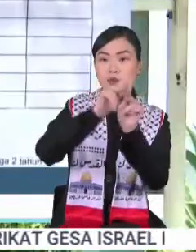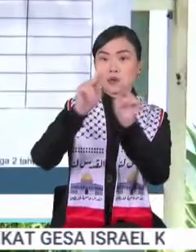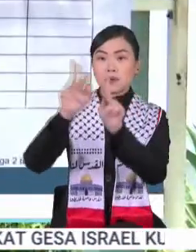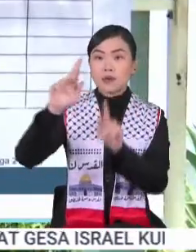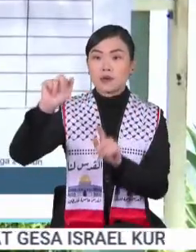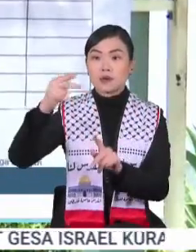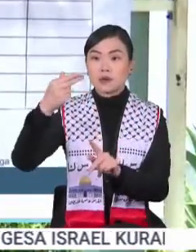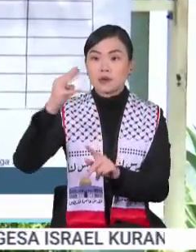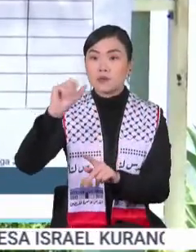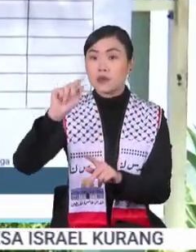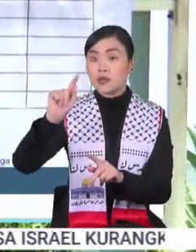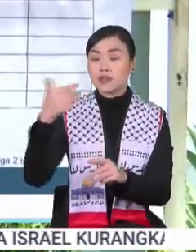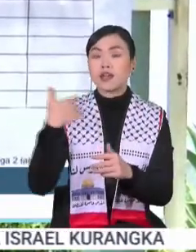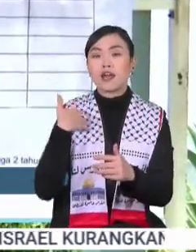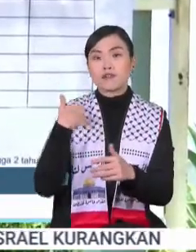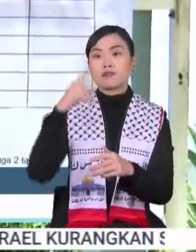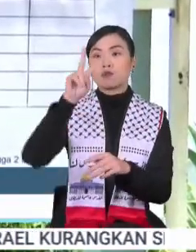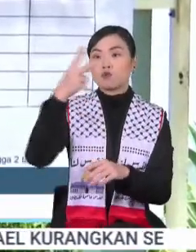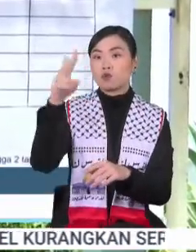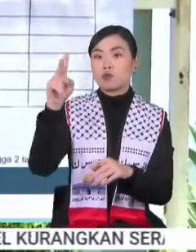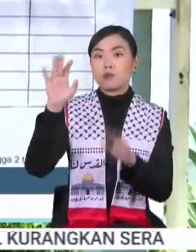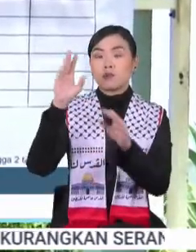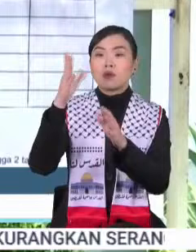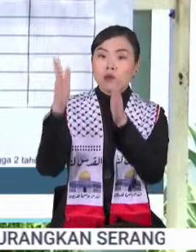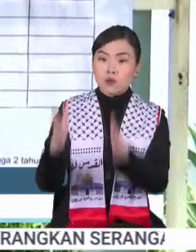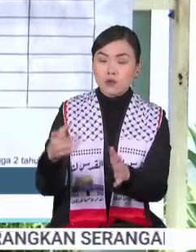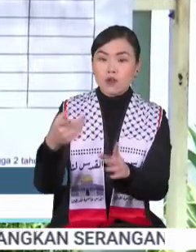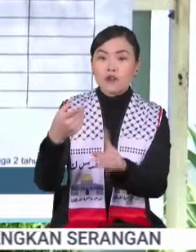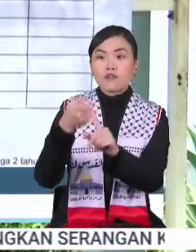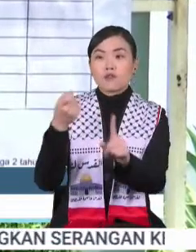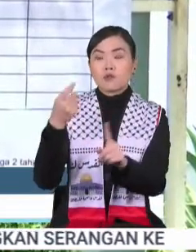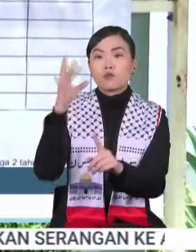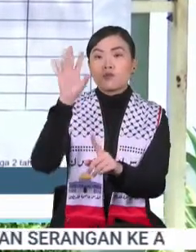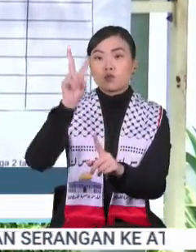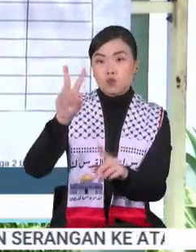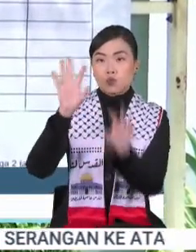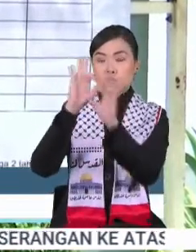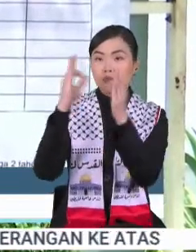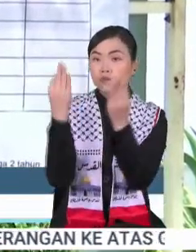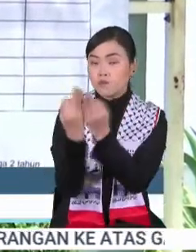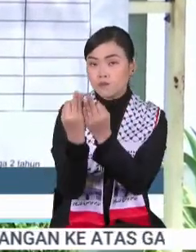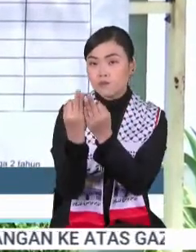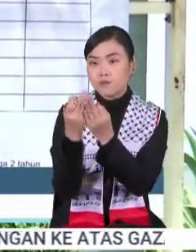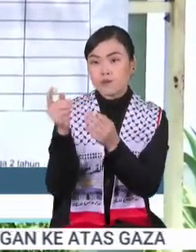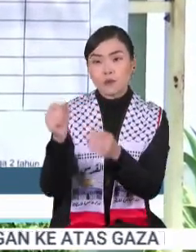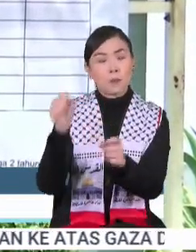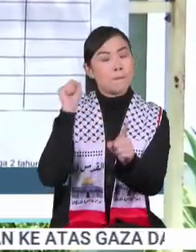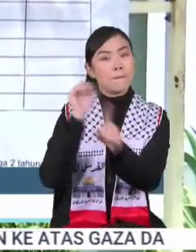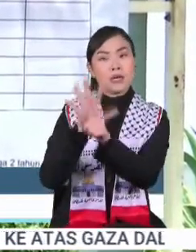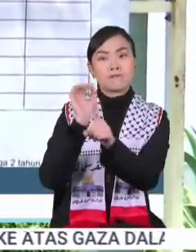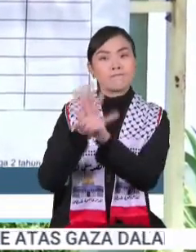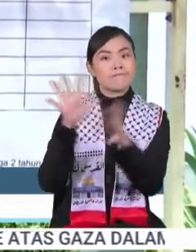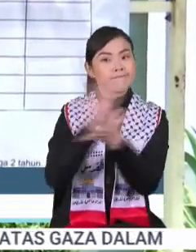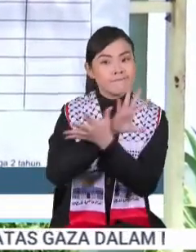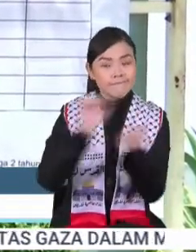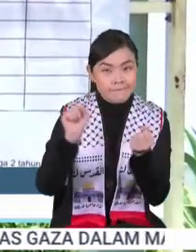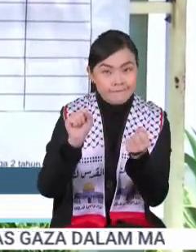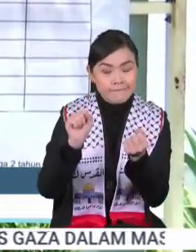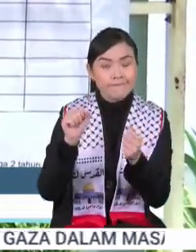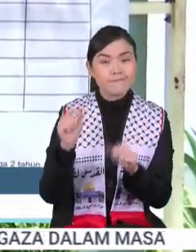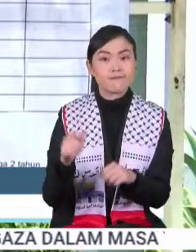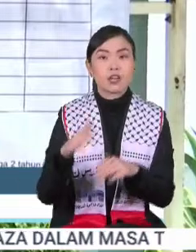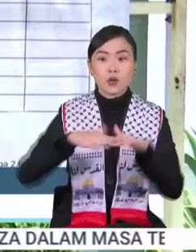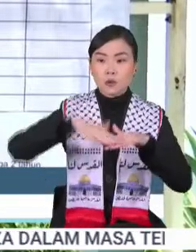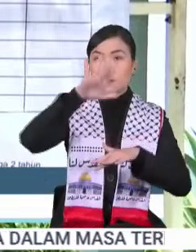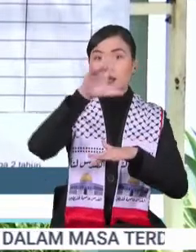Rahmat dengan 12 orang daripada tiga keluarga berlindung di situ Kuala kerai menjadi jajahan paling terjjas banjir dengan L